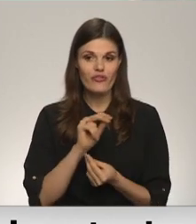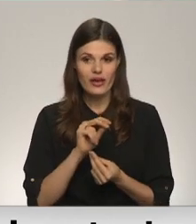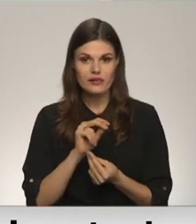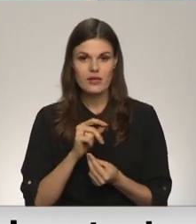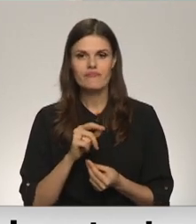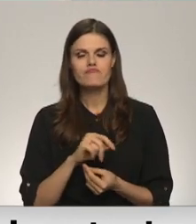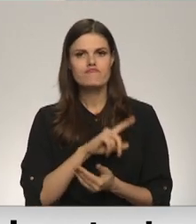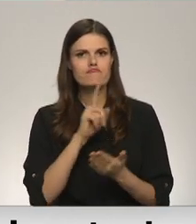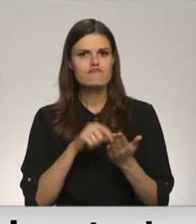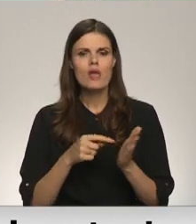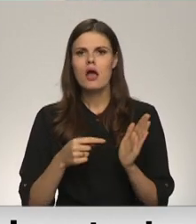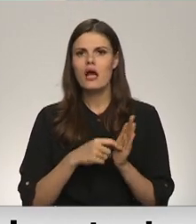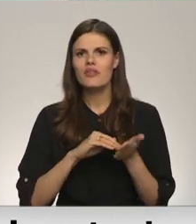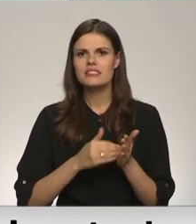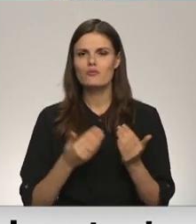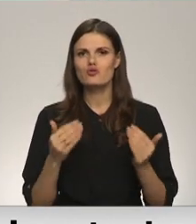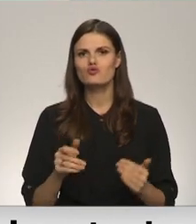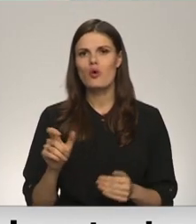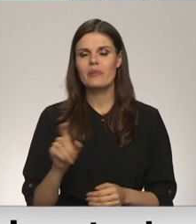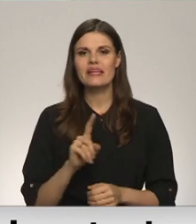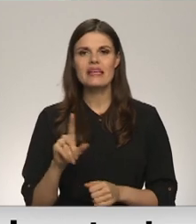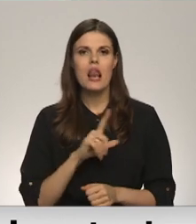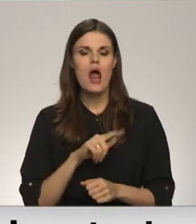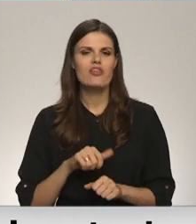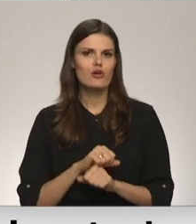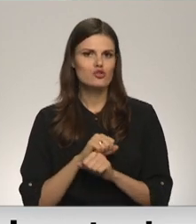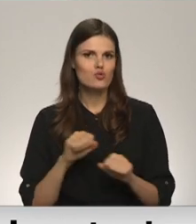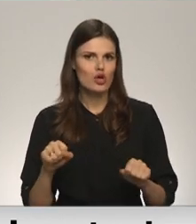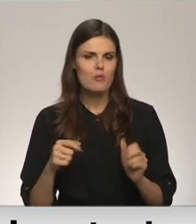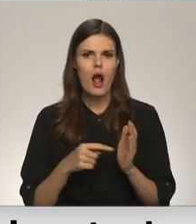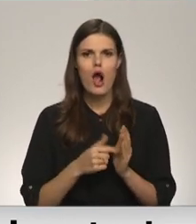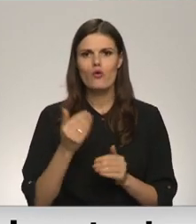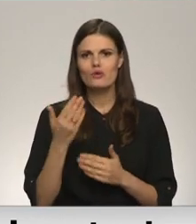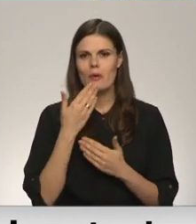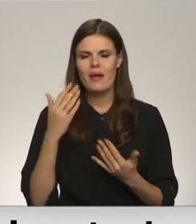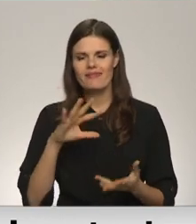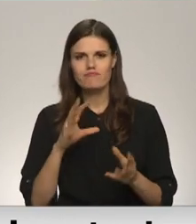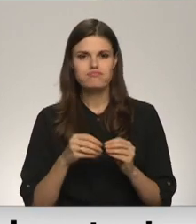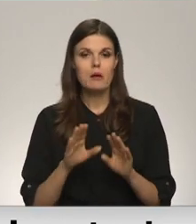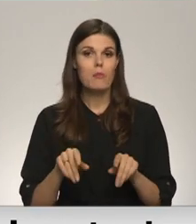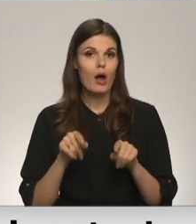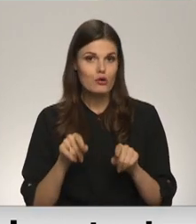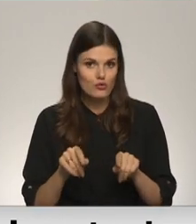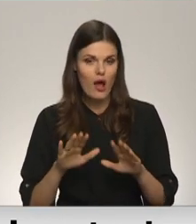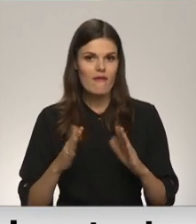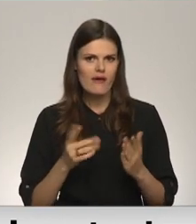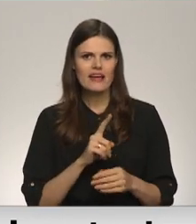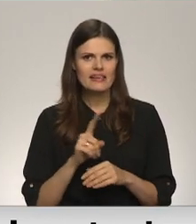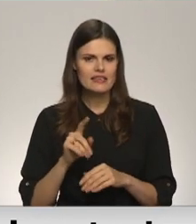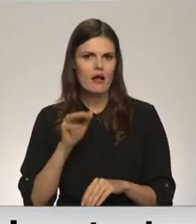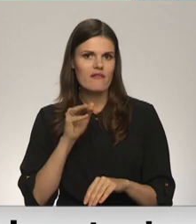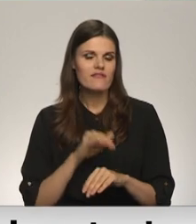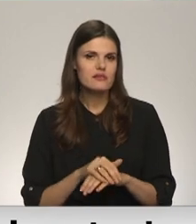Kādā stāvoklī šobrīd ir Latvijas drošība? Kādi ir jūsu pēdējie secinājumi par to? Vai ir fiksēti